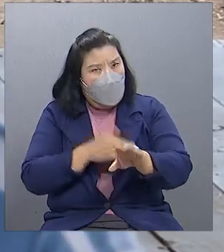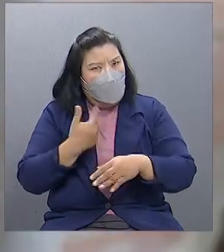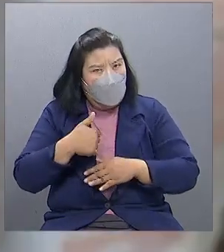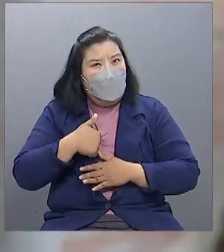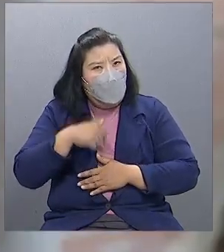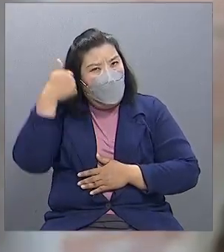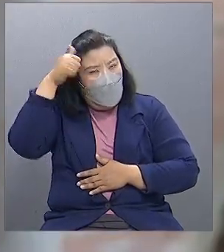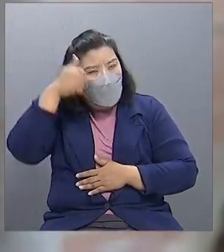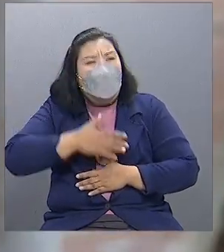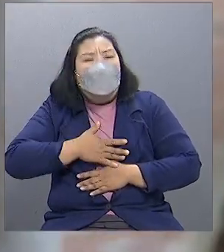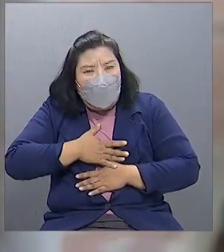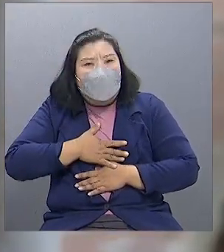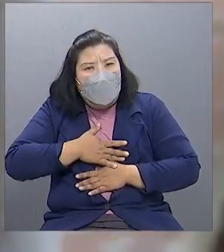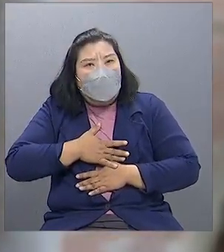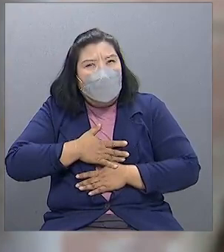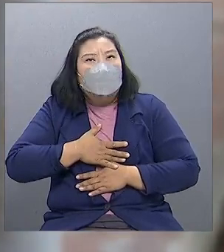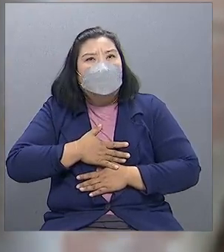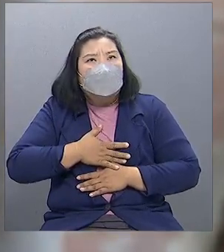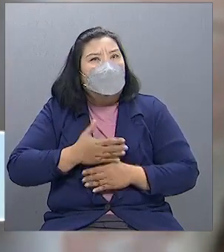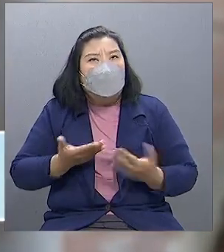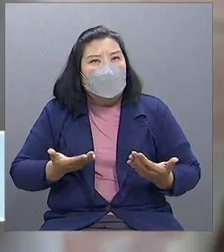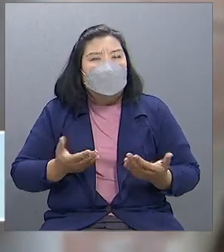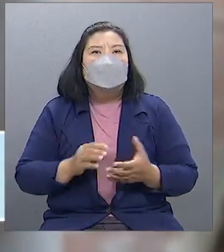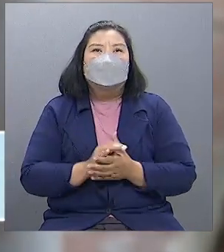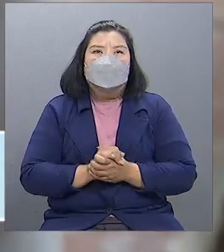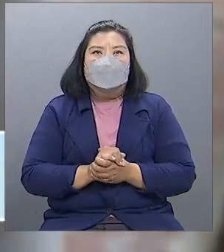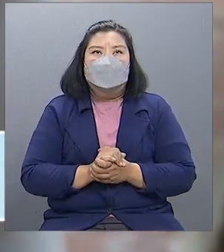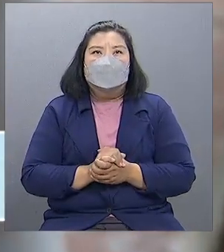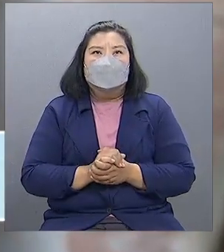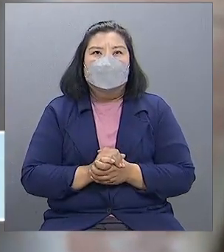เวา็โๆท กไปเมนคุเลจาก เม้นอยู่อะค่ะ